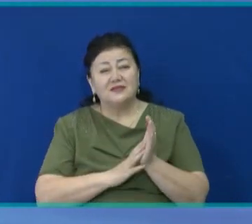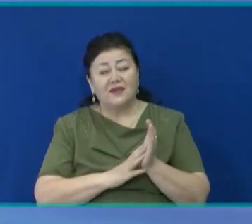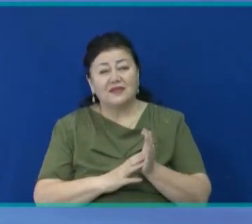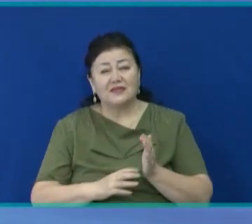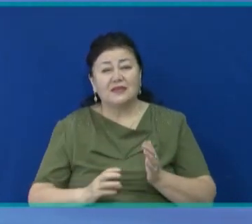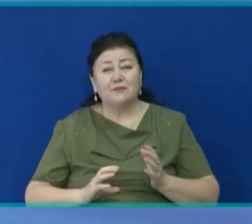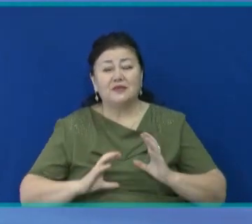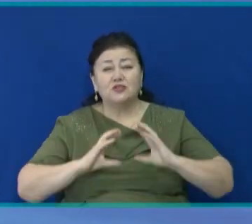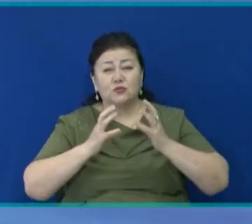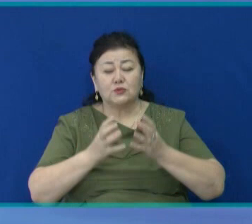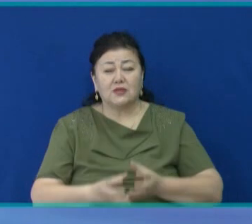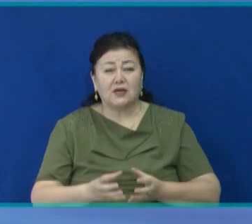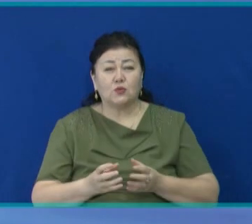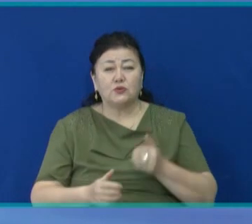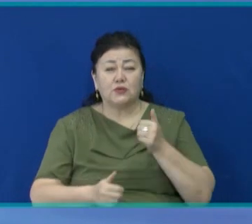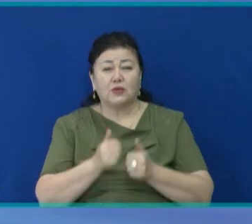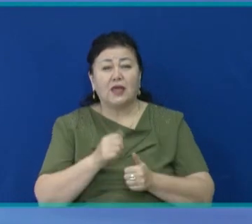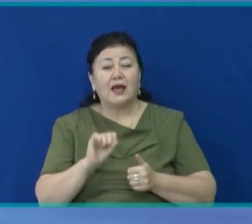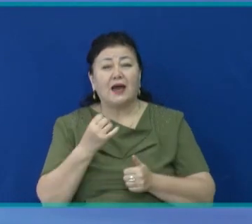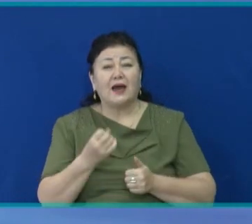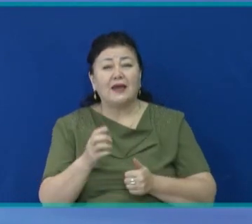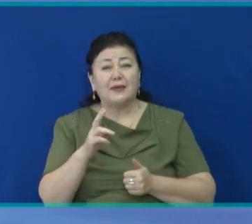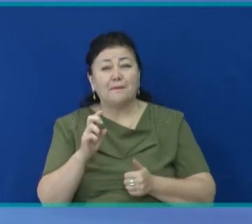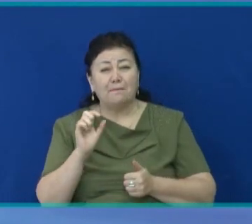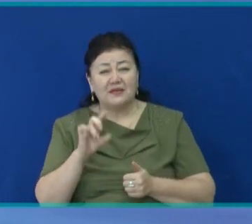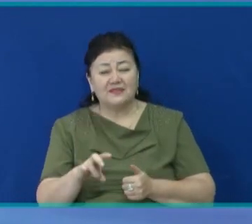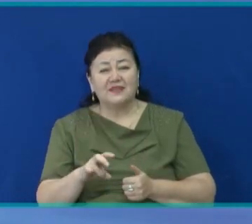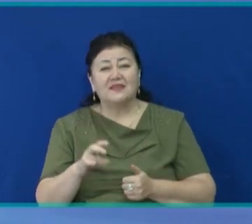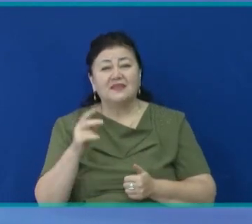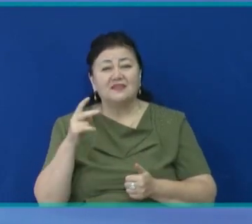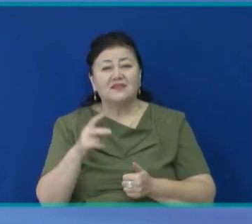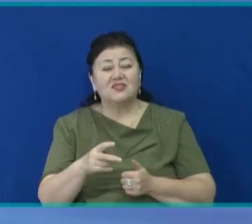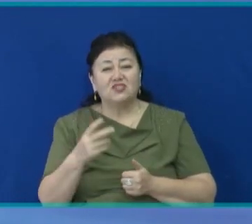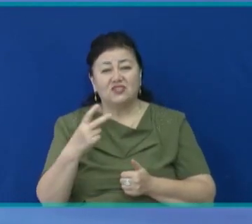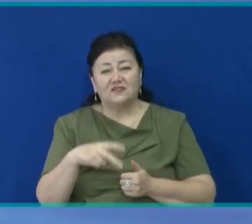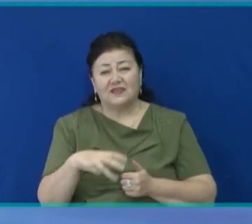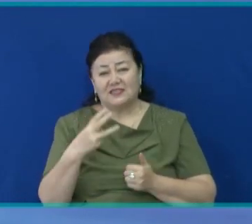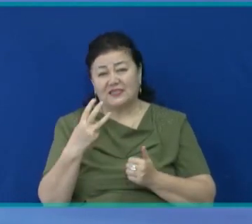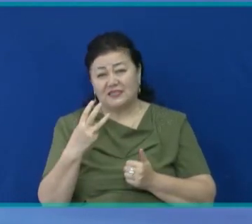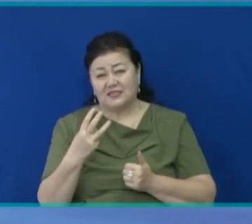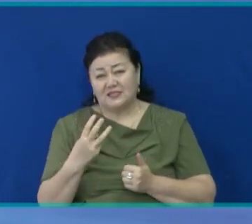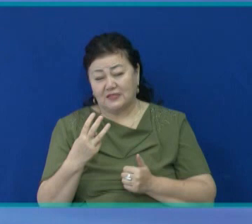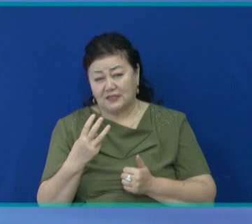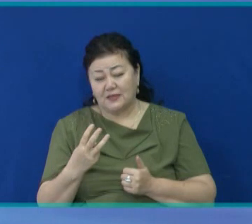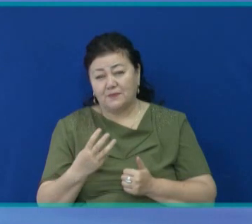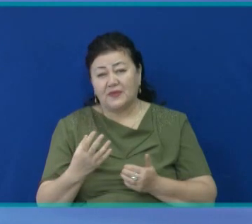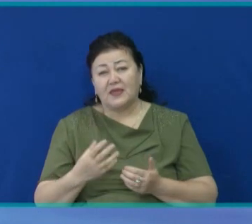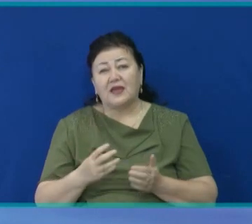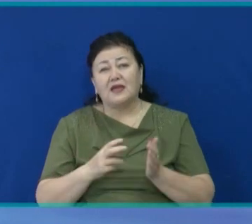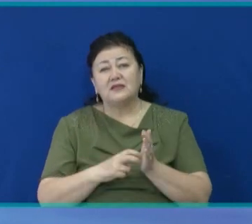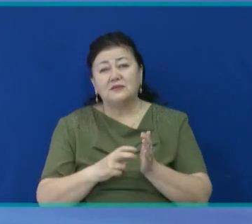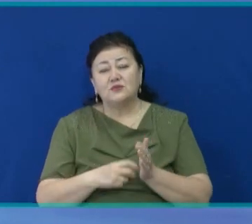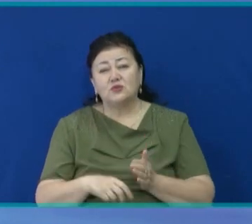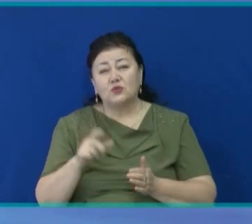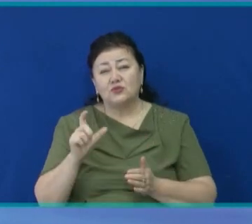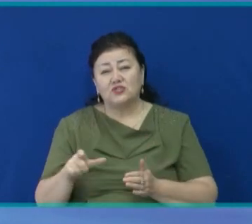военно-патриотический сбор молодежи «Айбан-2023». В нем приняли участие 45 команд из всех областей страны, более 700 юношей